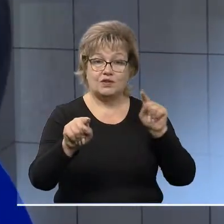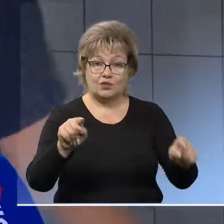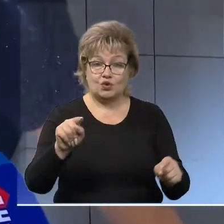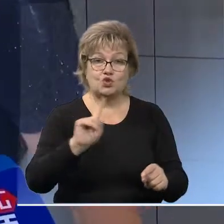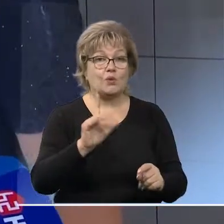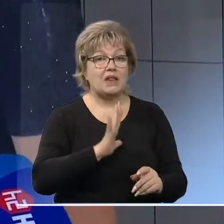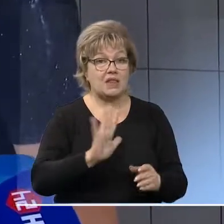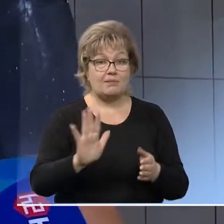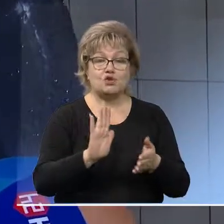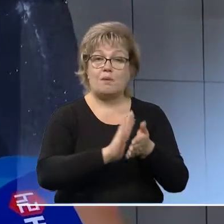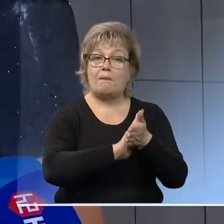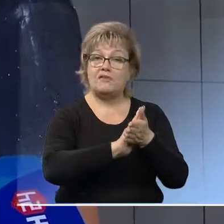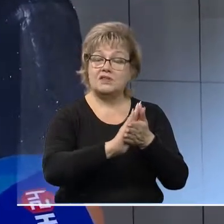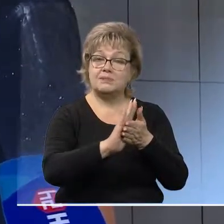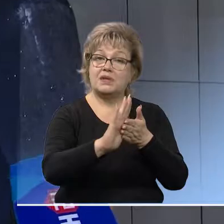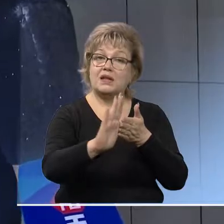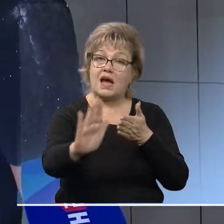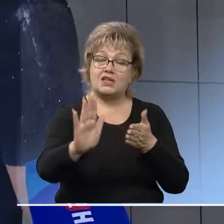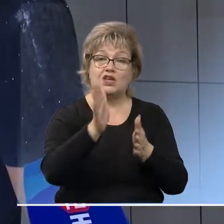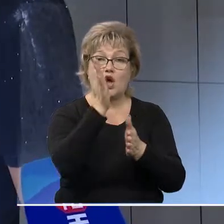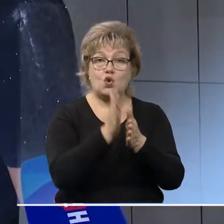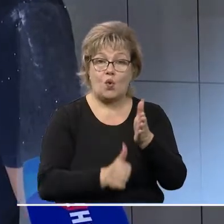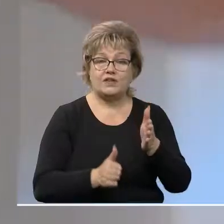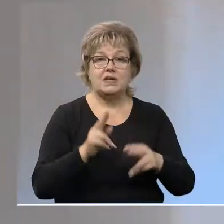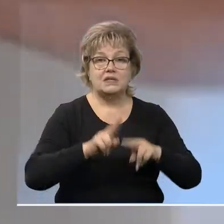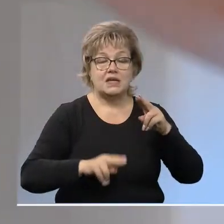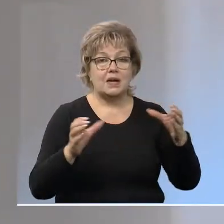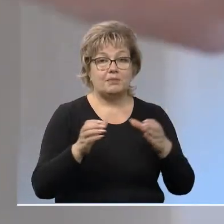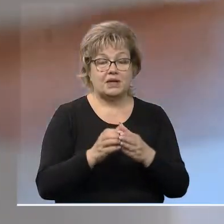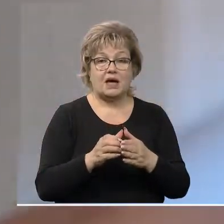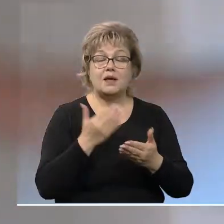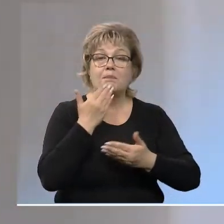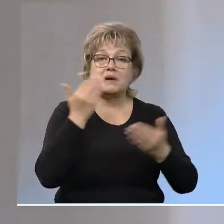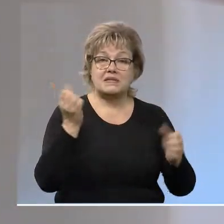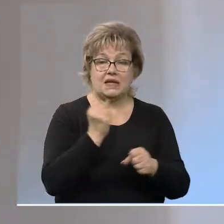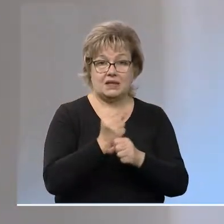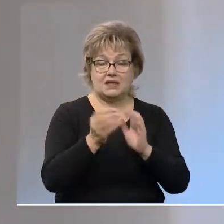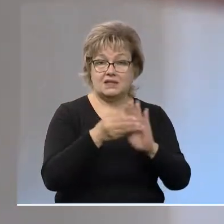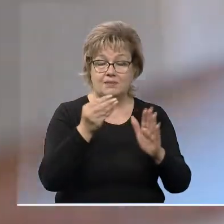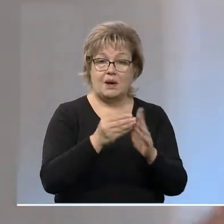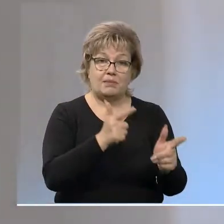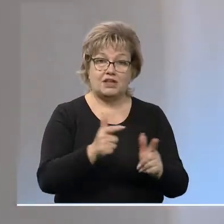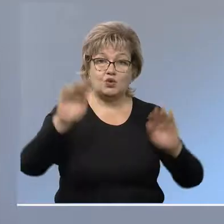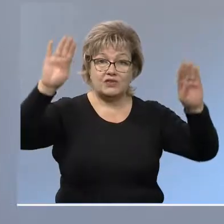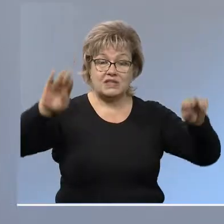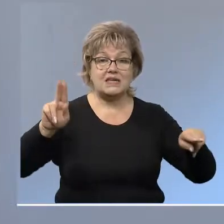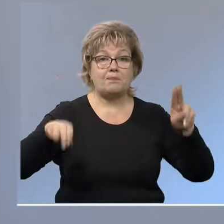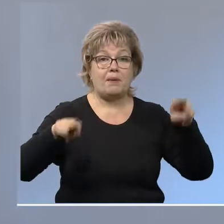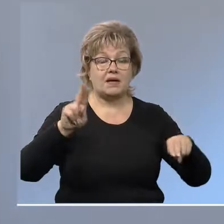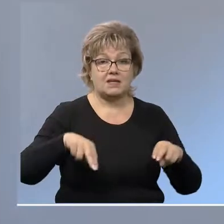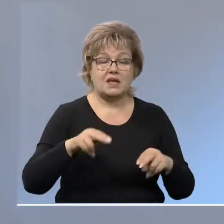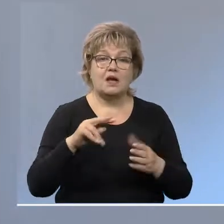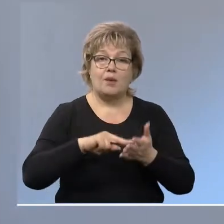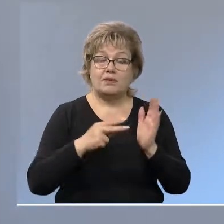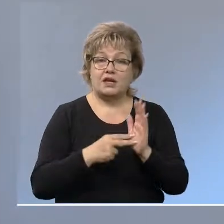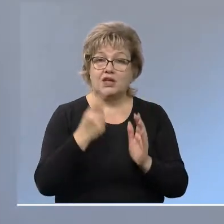Ямочки, как бы это, чтобы не было, чтобы поверхность была гладенькая и ровненькая. Строительная бригада наносит последние штрихи в подготовке стен к